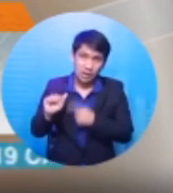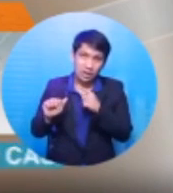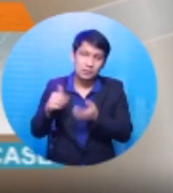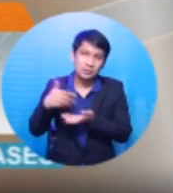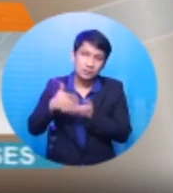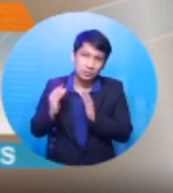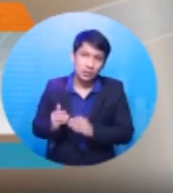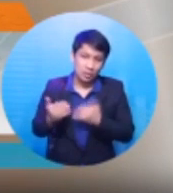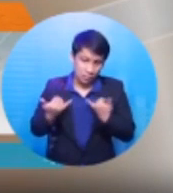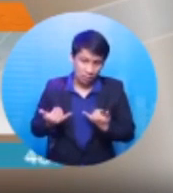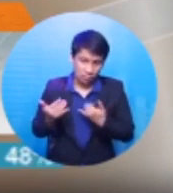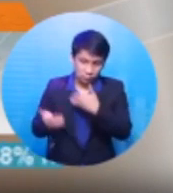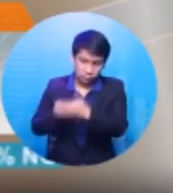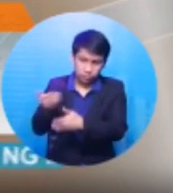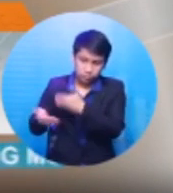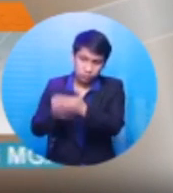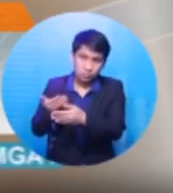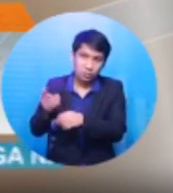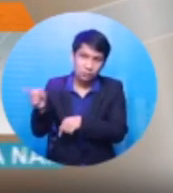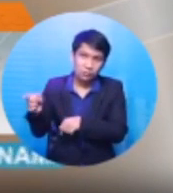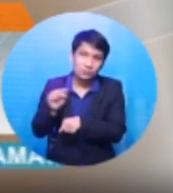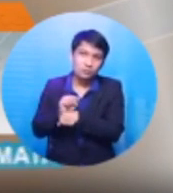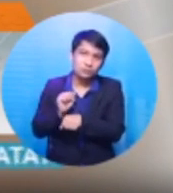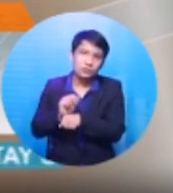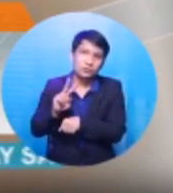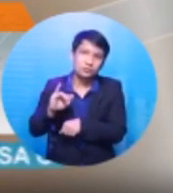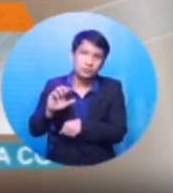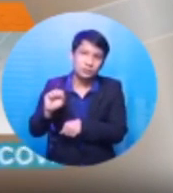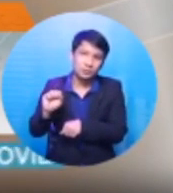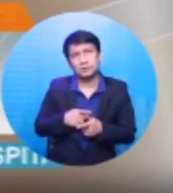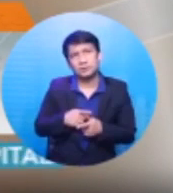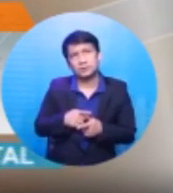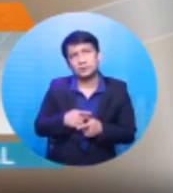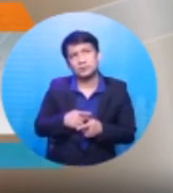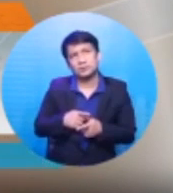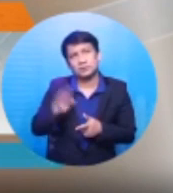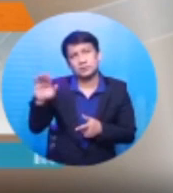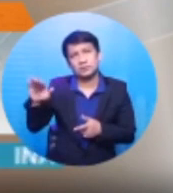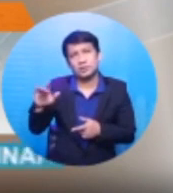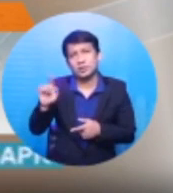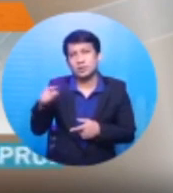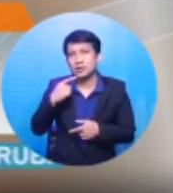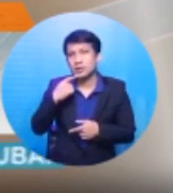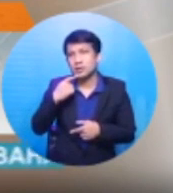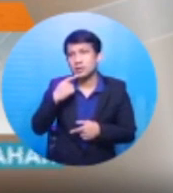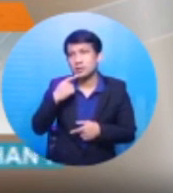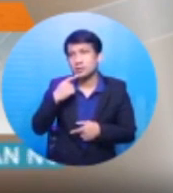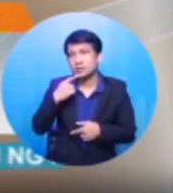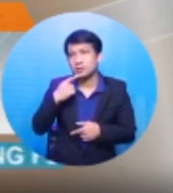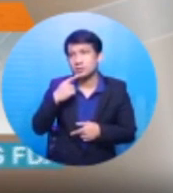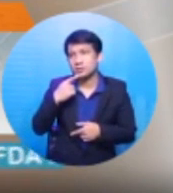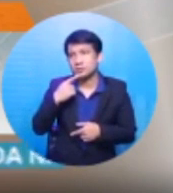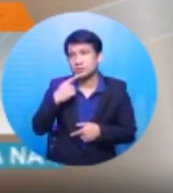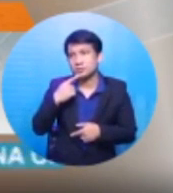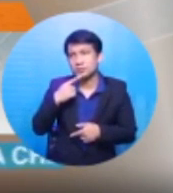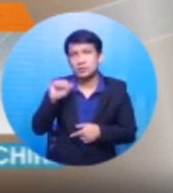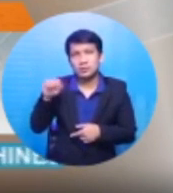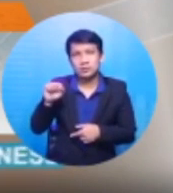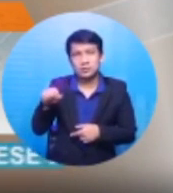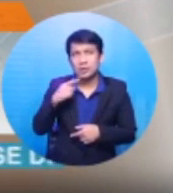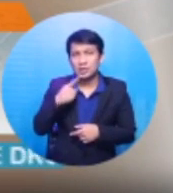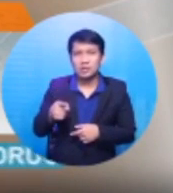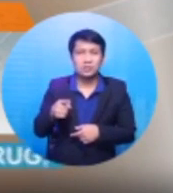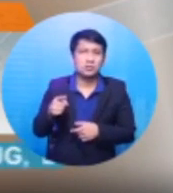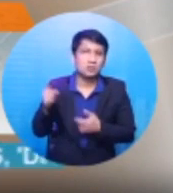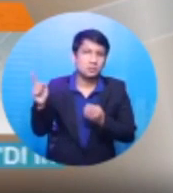Opo, pinaprocess pa po yung working visa niya. Okay. Then, madidisapprove po yan, ma'am. Student visa niya. Correct.